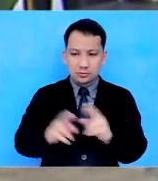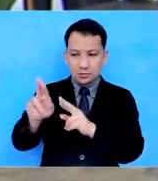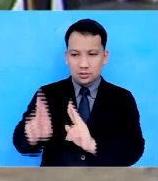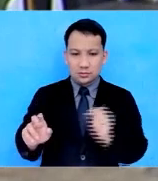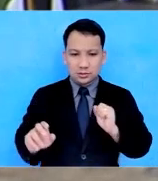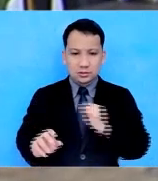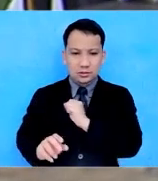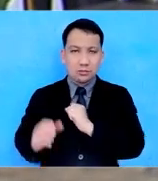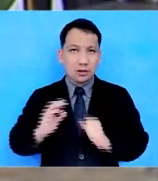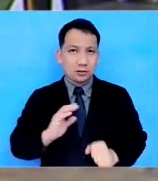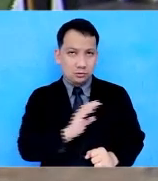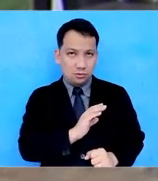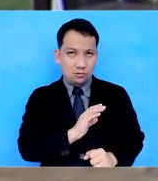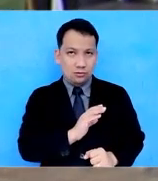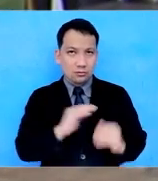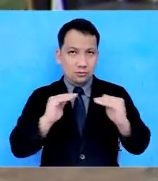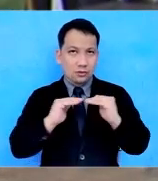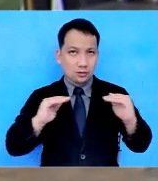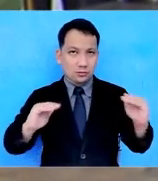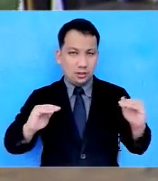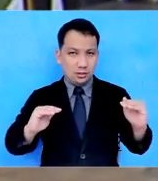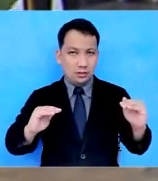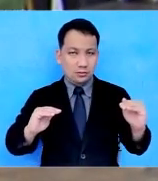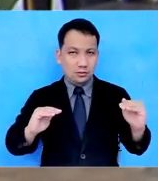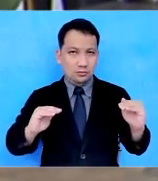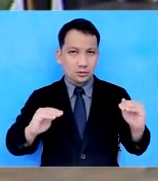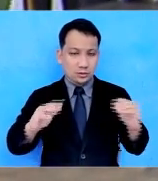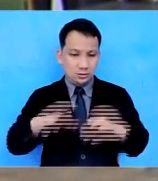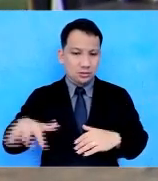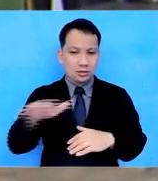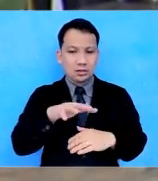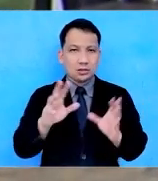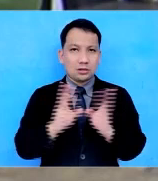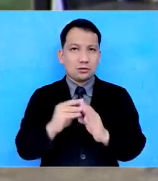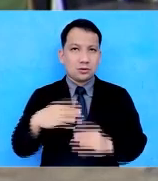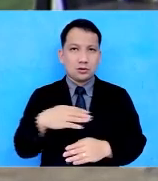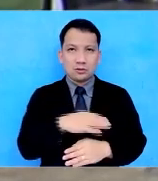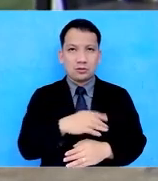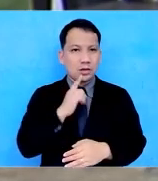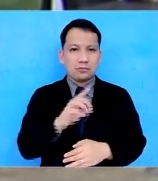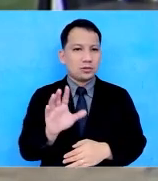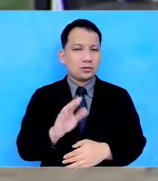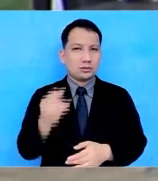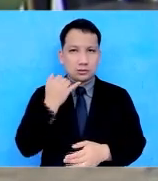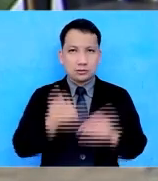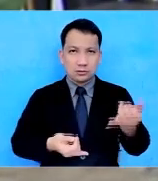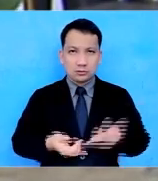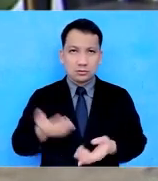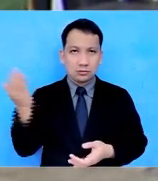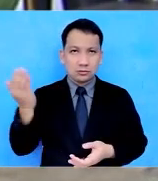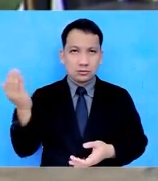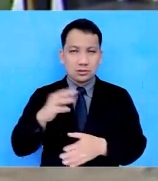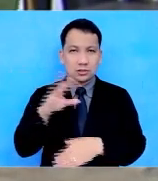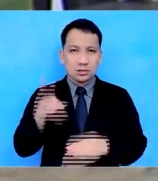Kamara bilang pantay na kapulungan ng Kongreso. Kaya ang mga kongresista, hindi raw pwedeng imbitahin bilang resource person sa mga pagdinig